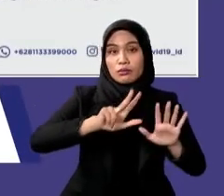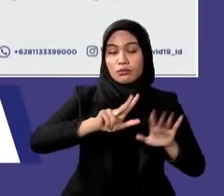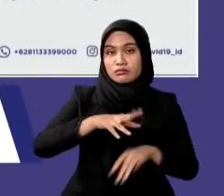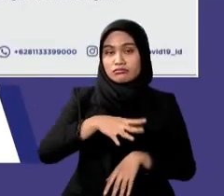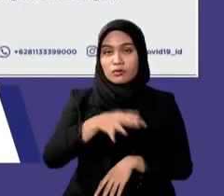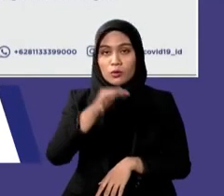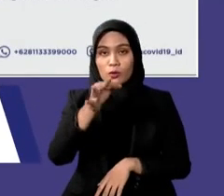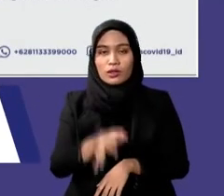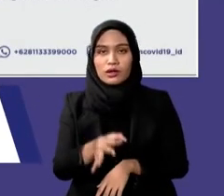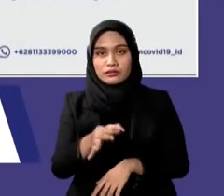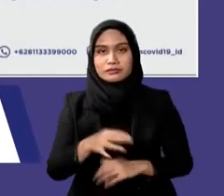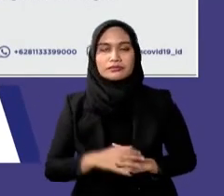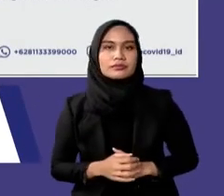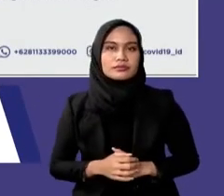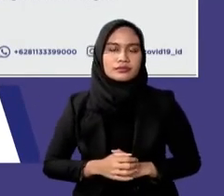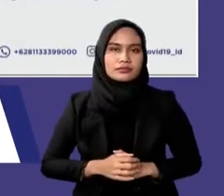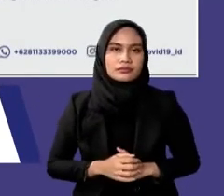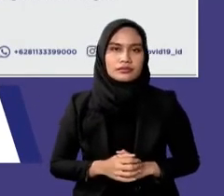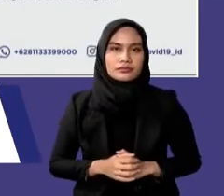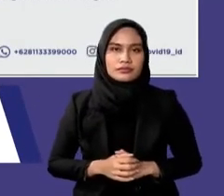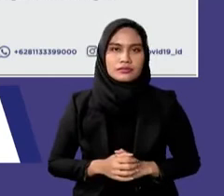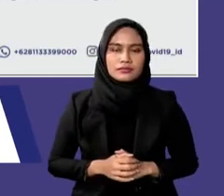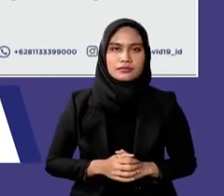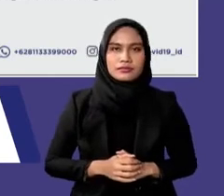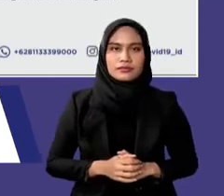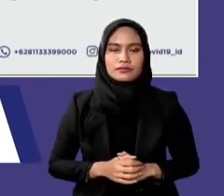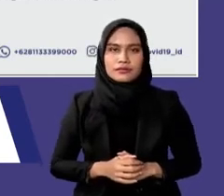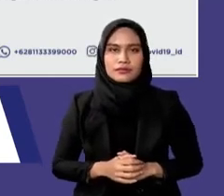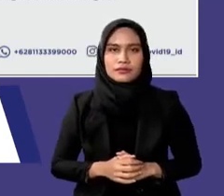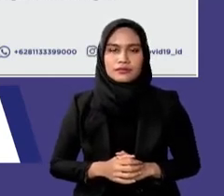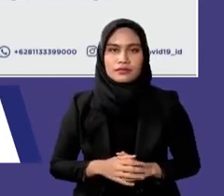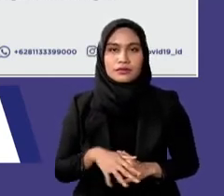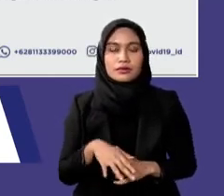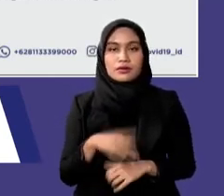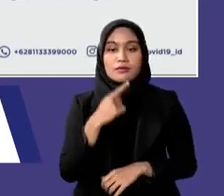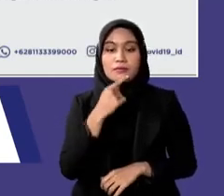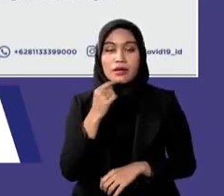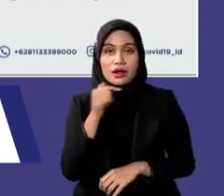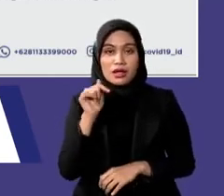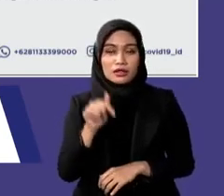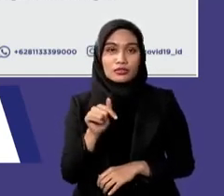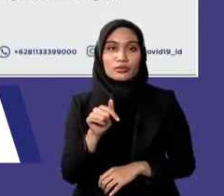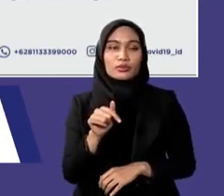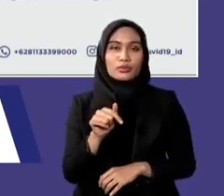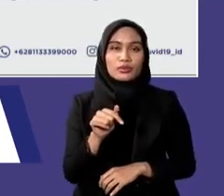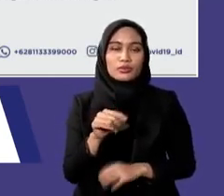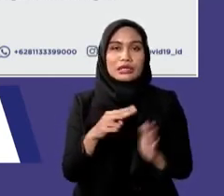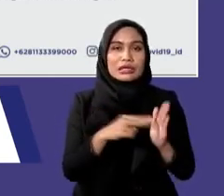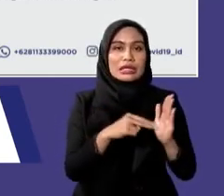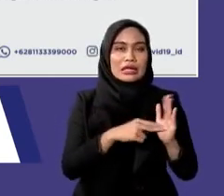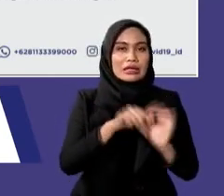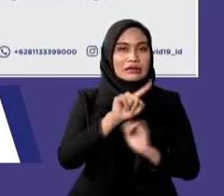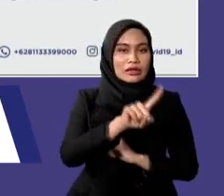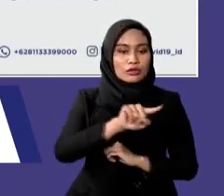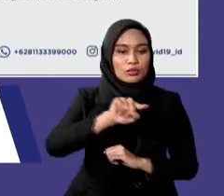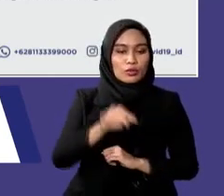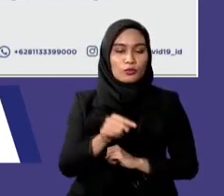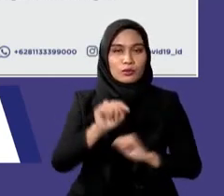zona oranye dengan skor mendekati zona merah, yaitu zona merah berarti skornya di bawah